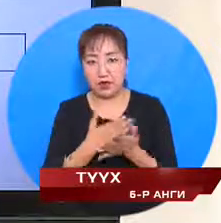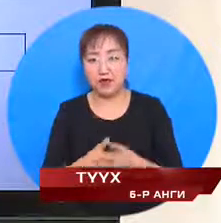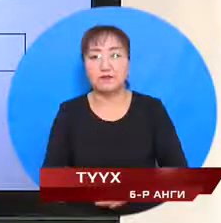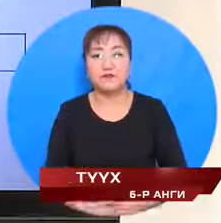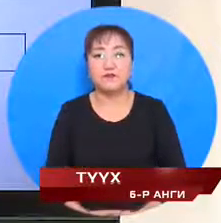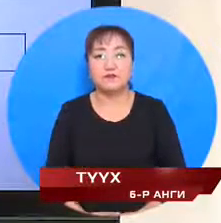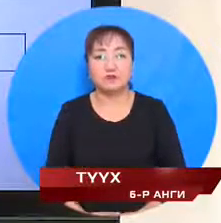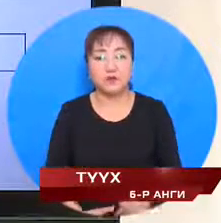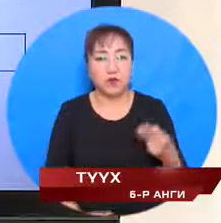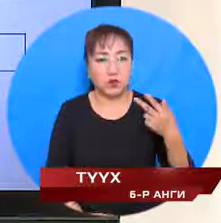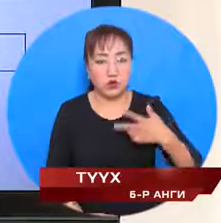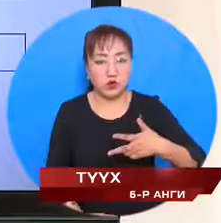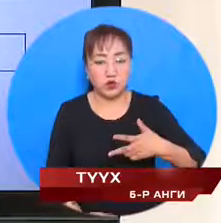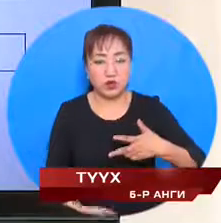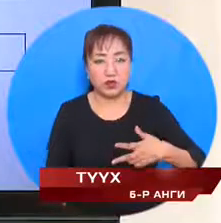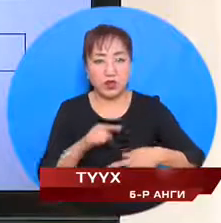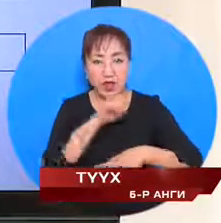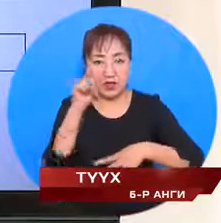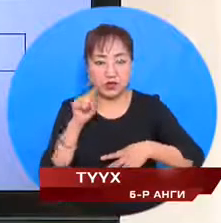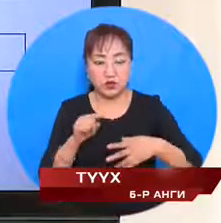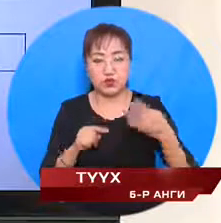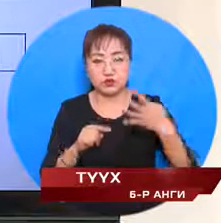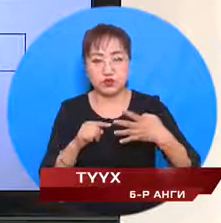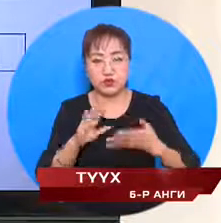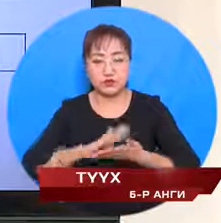За 3-р асуулттай буюу 4-р асуулттай танилццгаая.